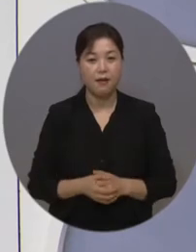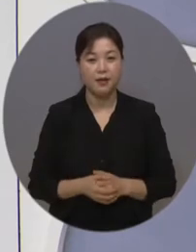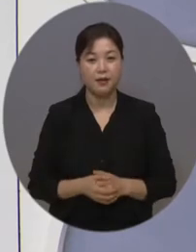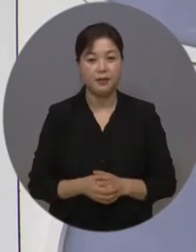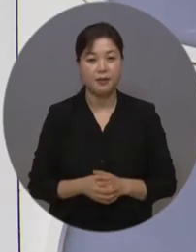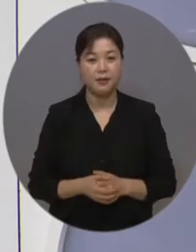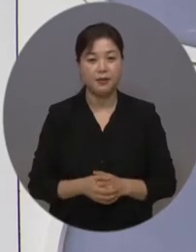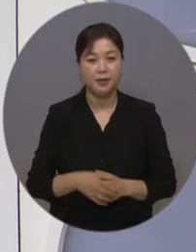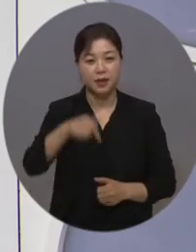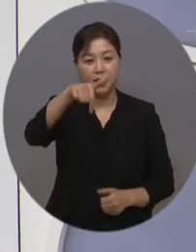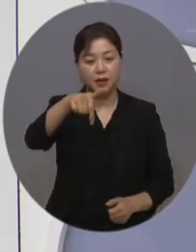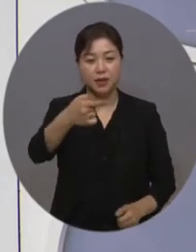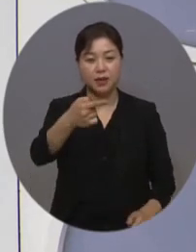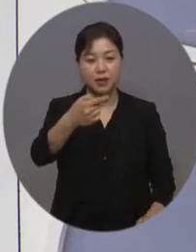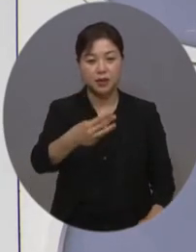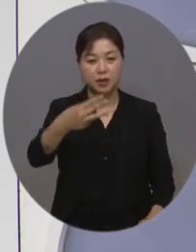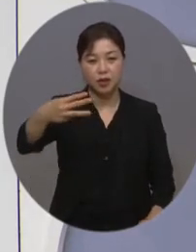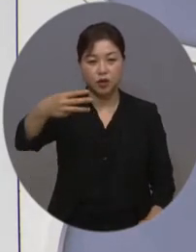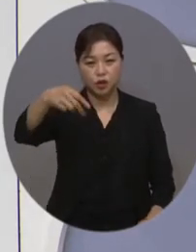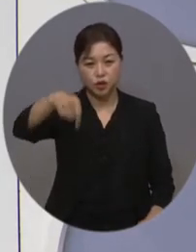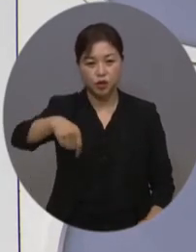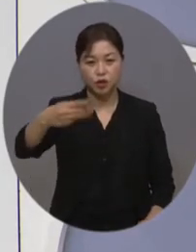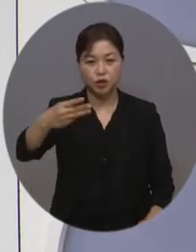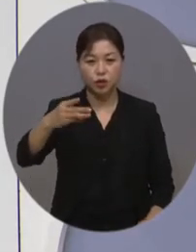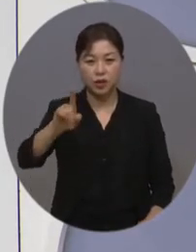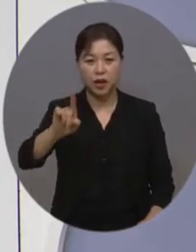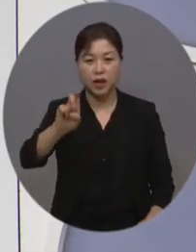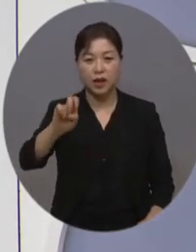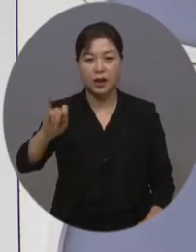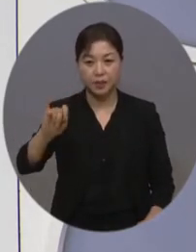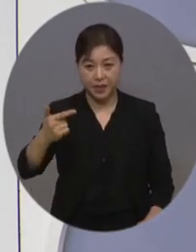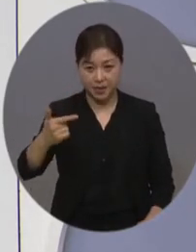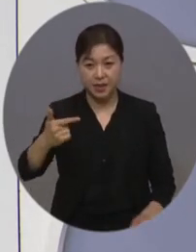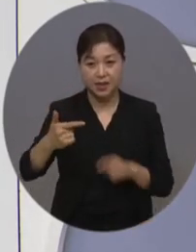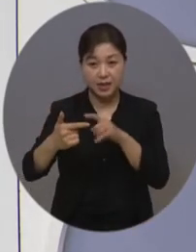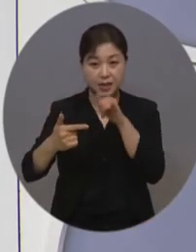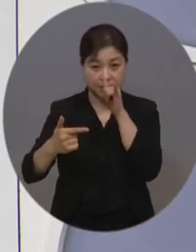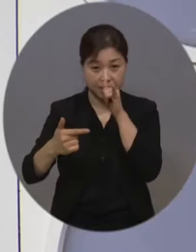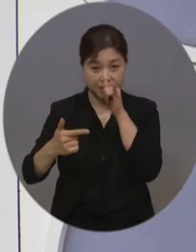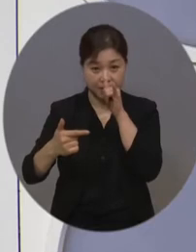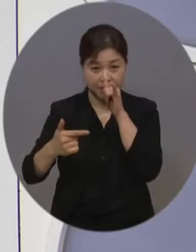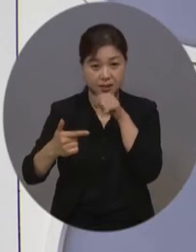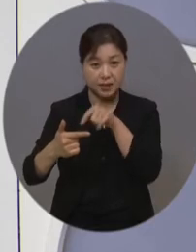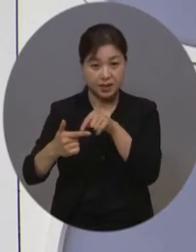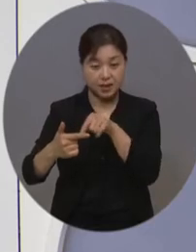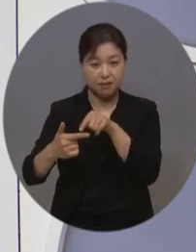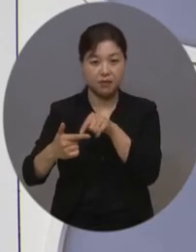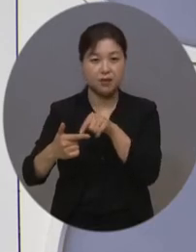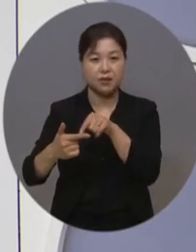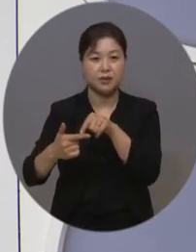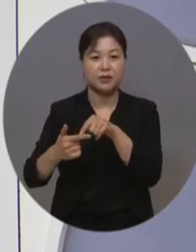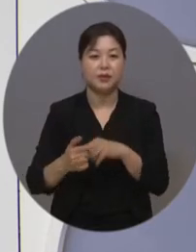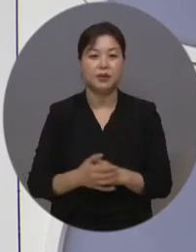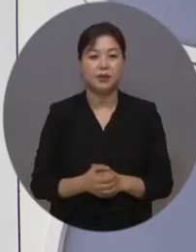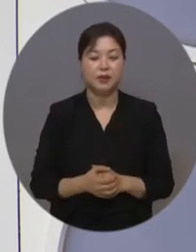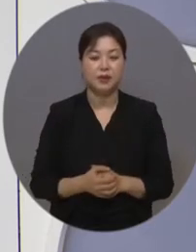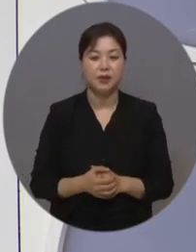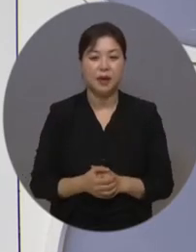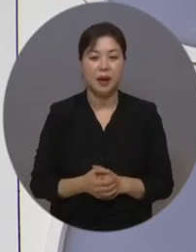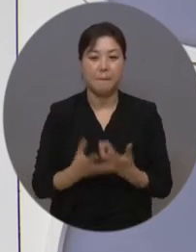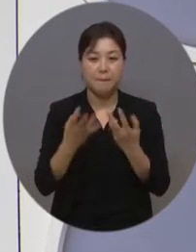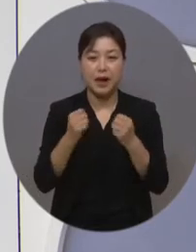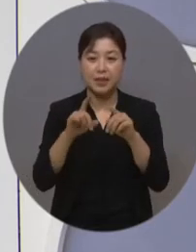이 글루타민이라는 성분이 있습니다. 글루타민. 이거는 이제 어디에 많으냐 하면은,